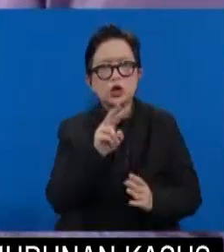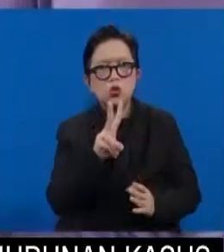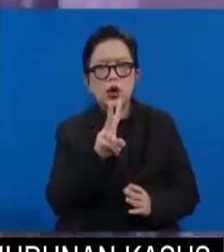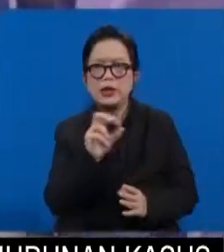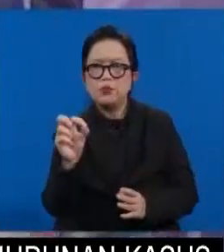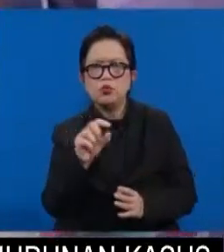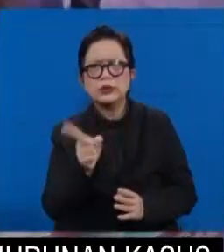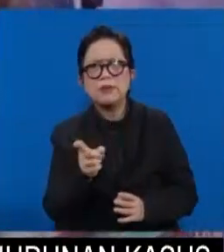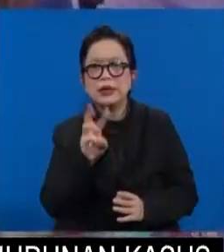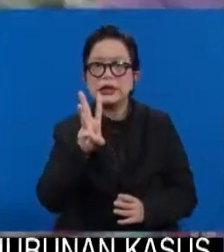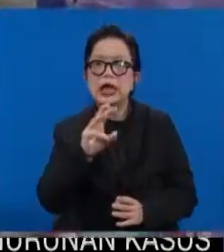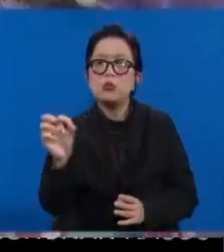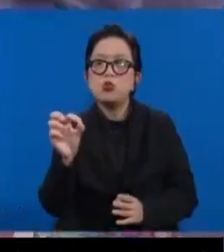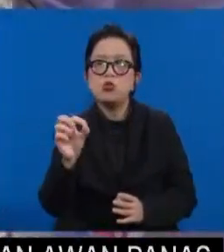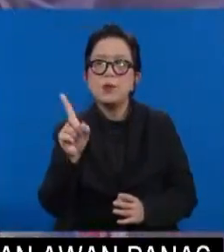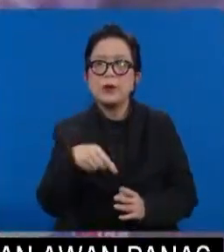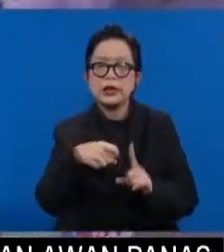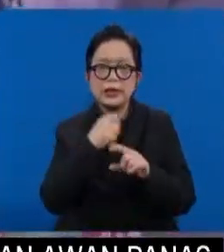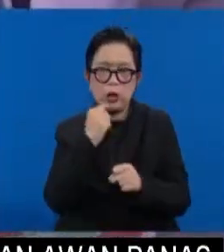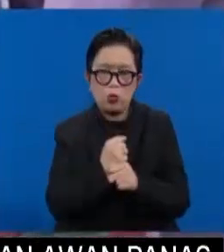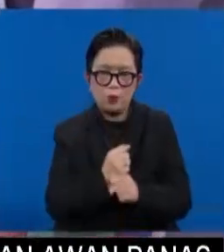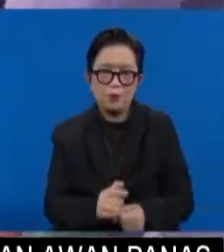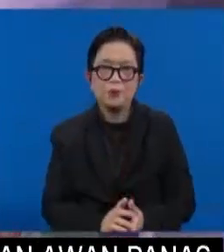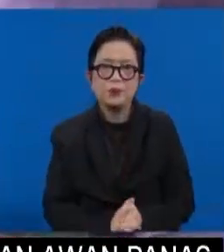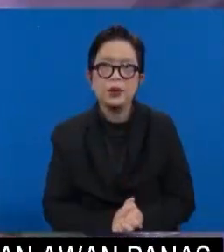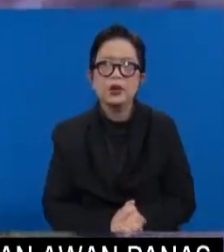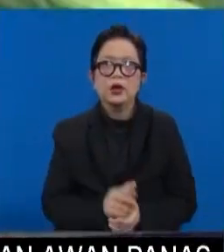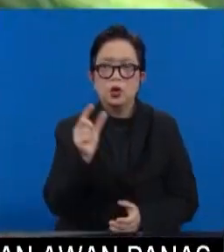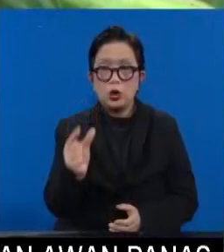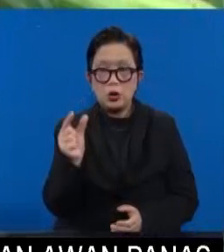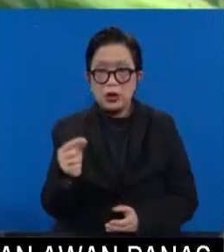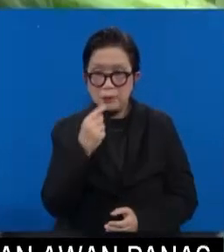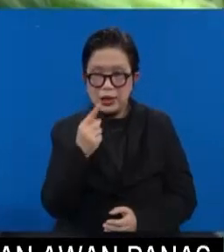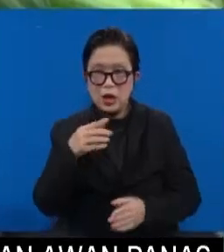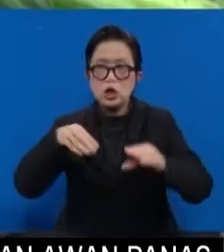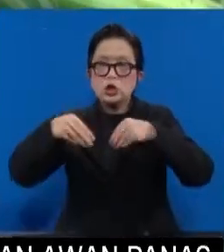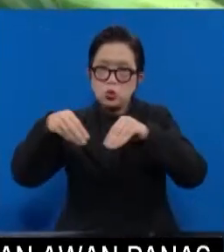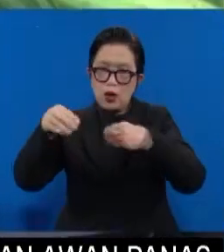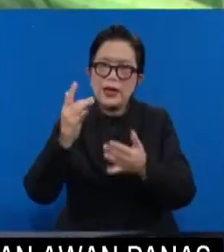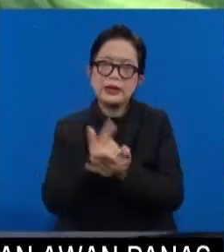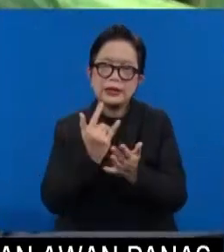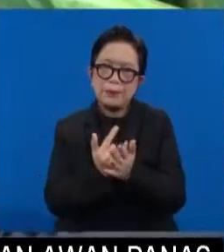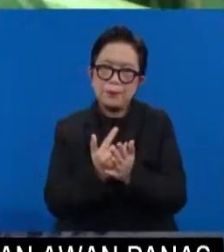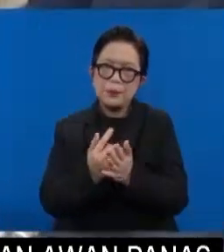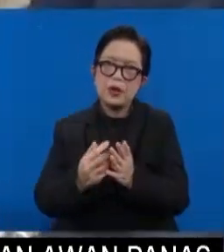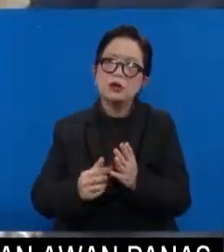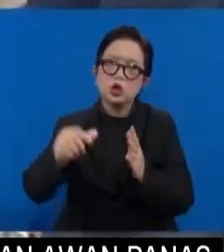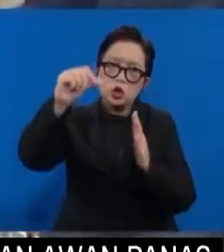kilogramnya. Meski mengalami kenaikan, namun diakui oleh pedagang, penjualan masih stabil, belum menunjukkan ada penurunan